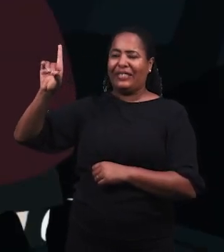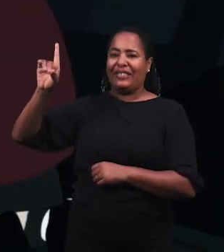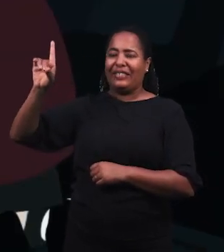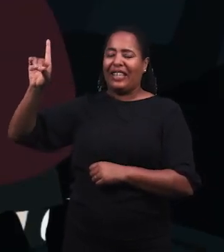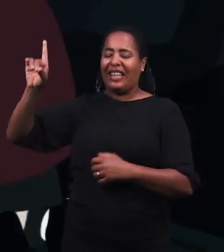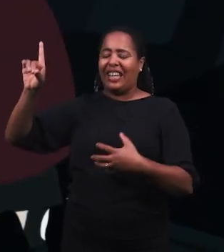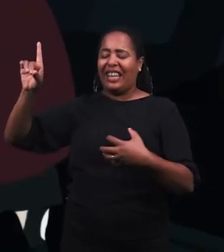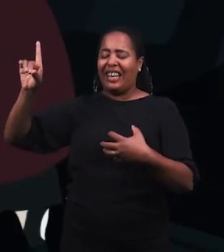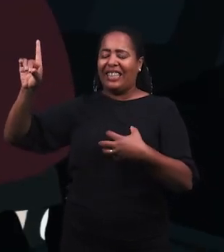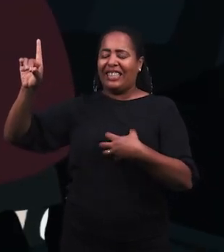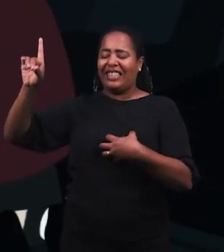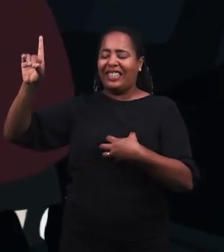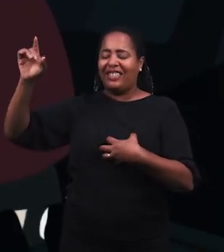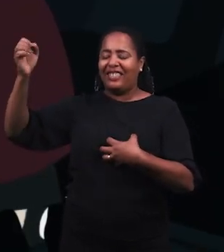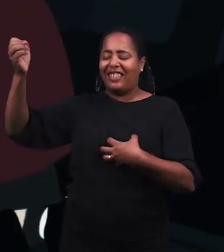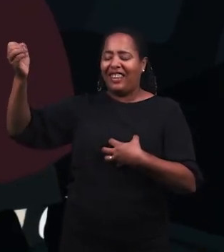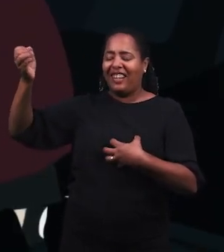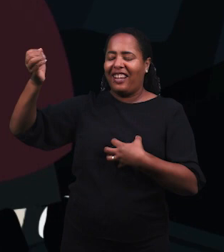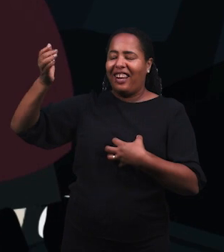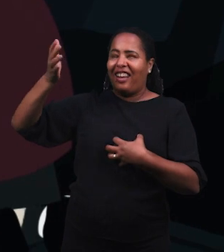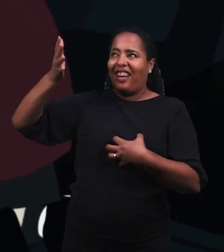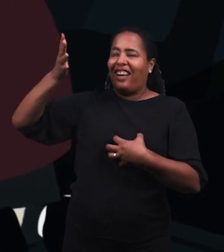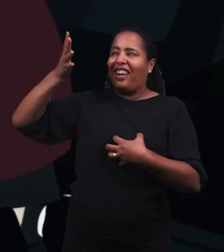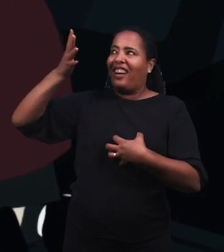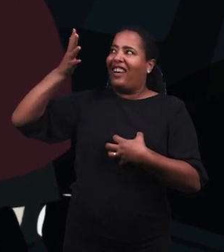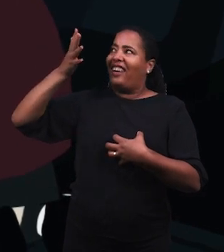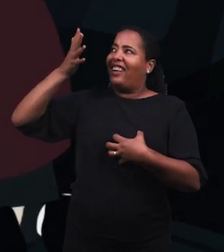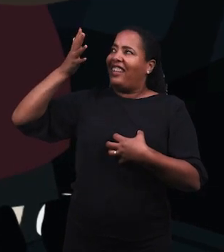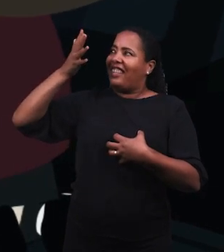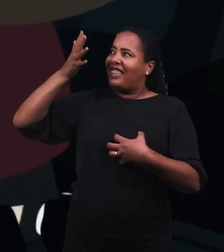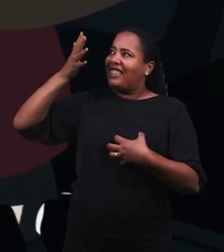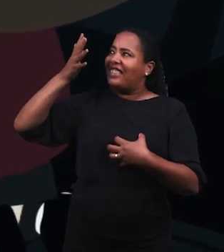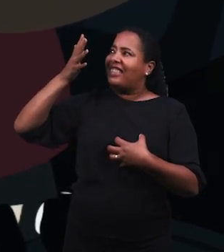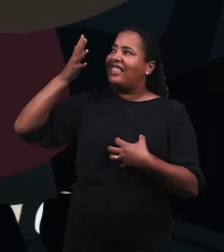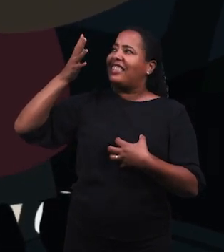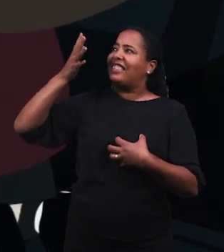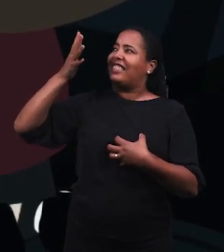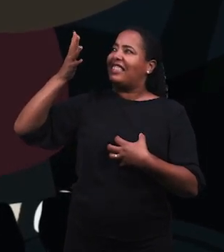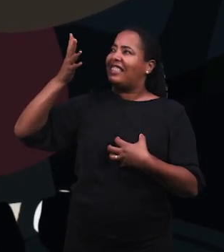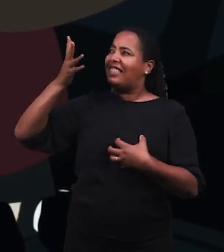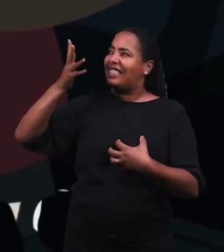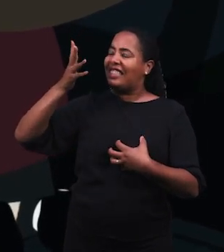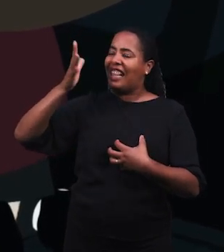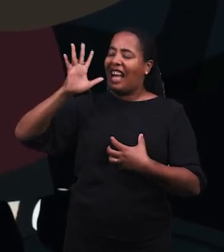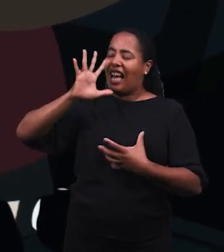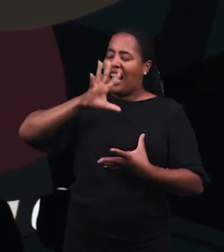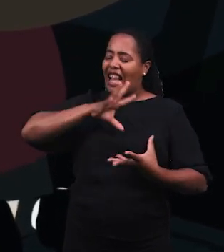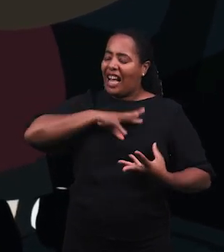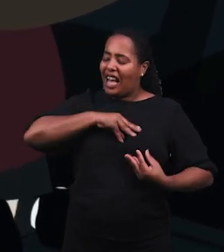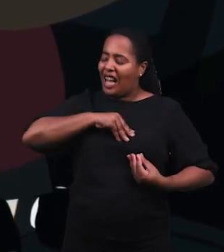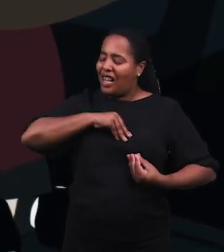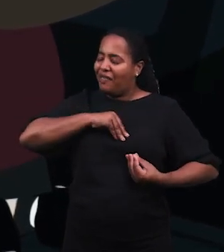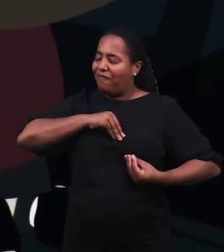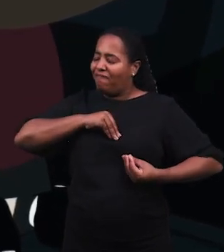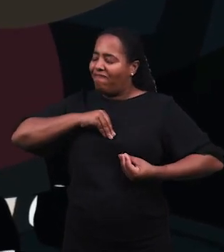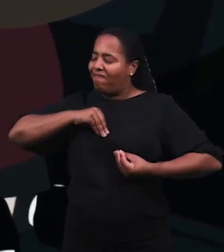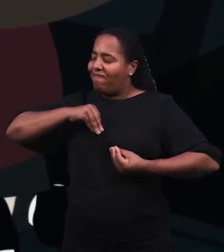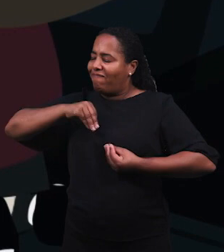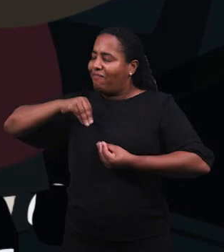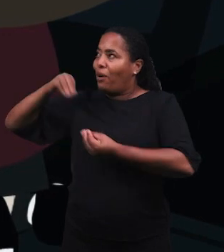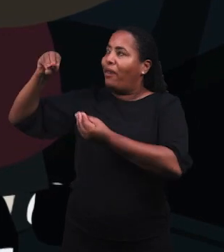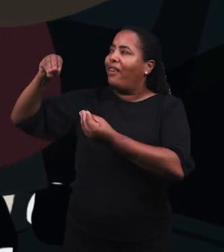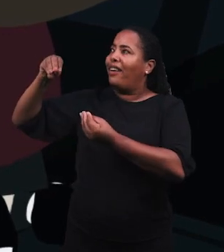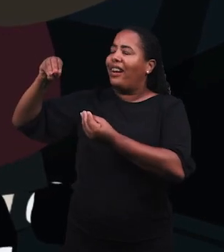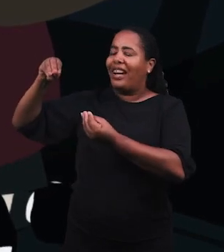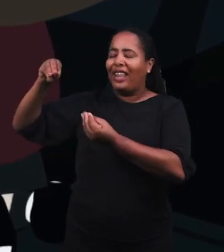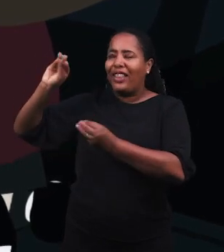Когда я говорю с Богом, свет окружает меня и переносит меня